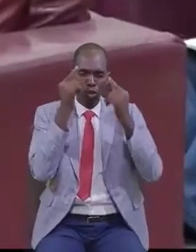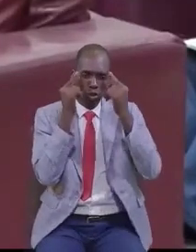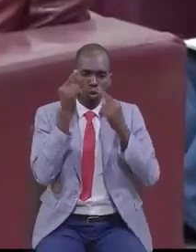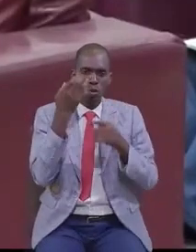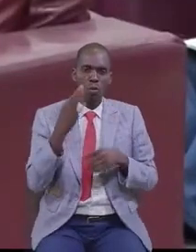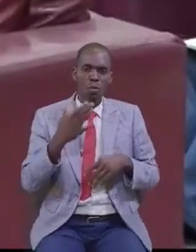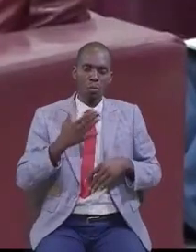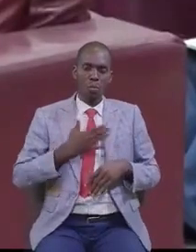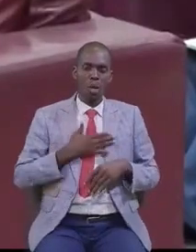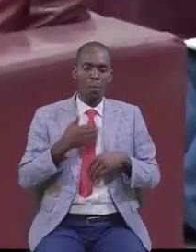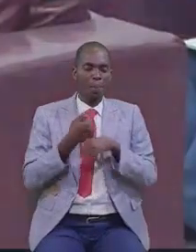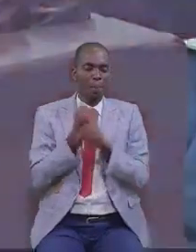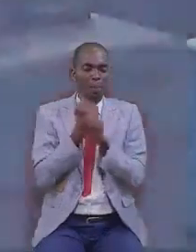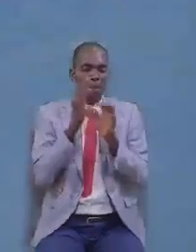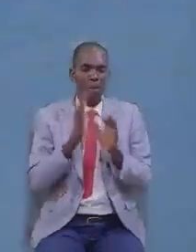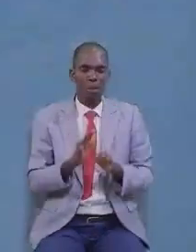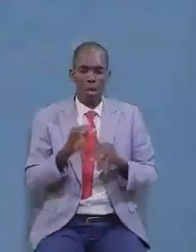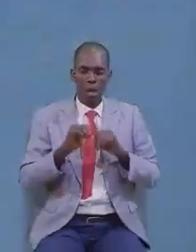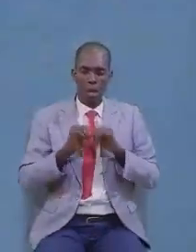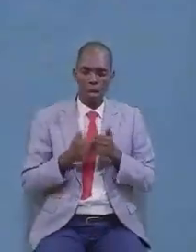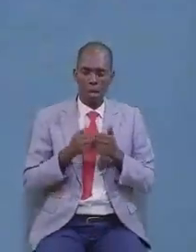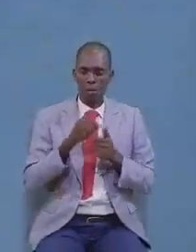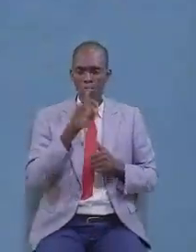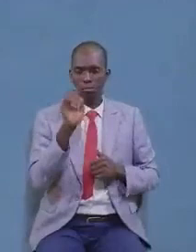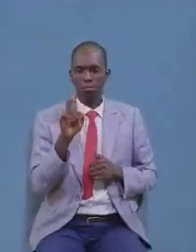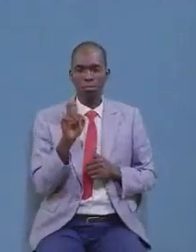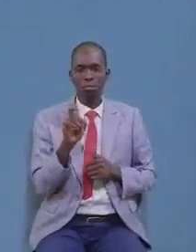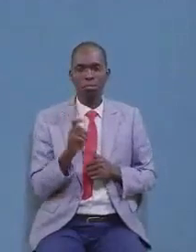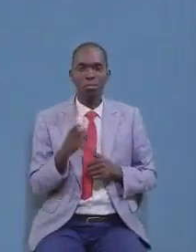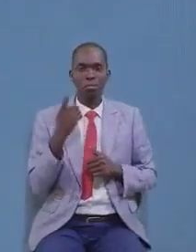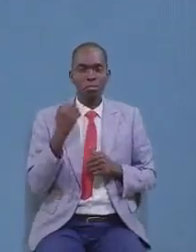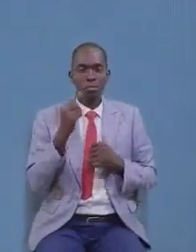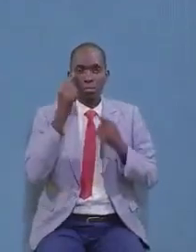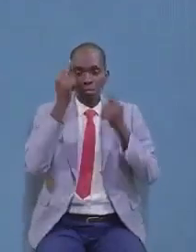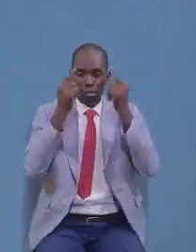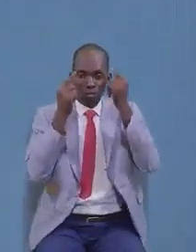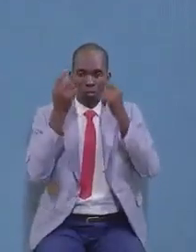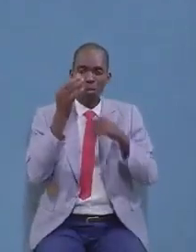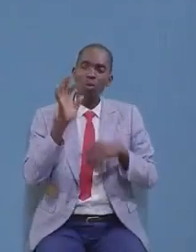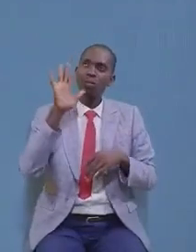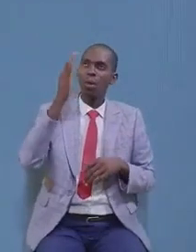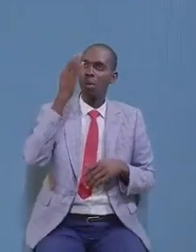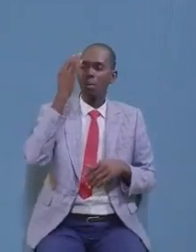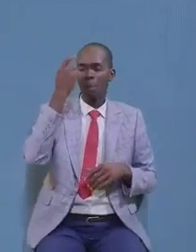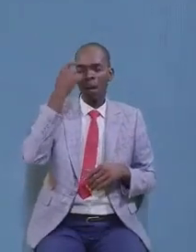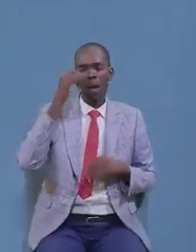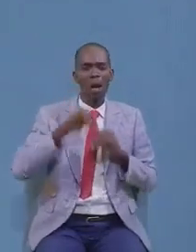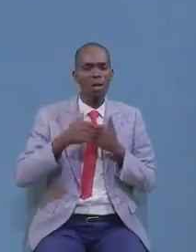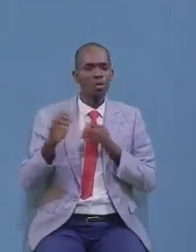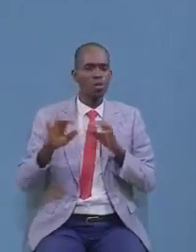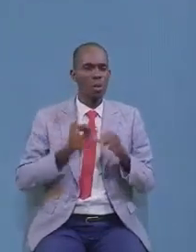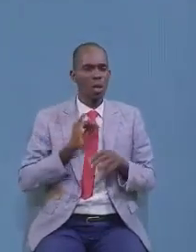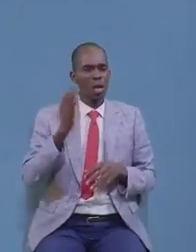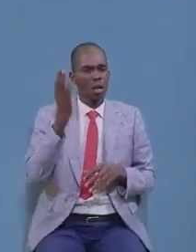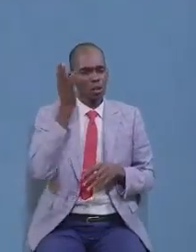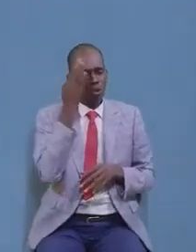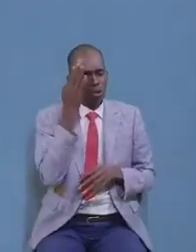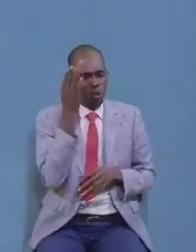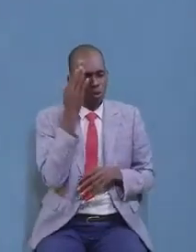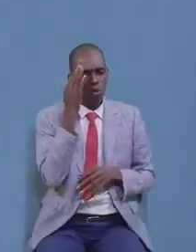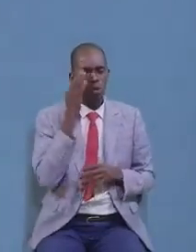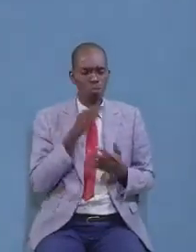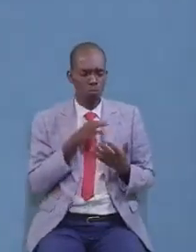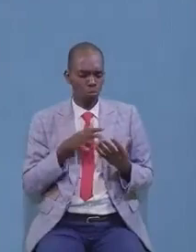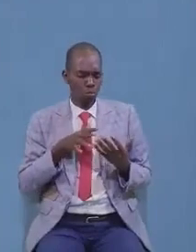యొక్క సృష్టికర్త ఆలోచనలు నాకు తెలుసా? The thoughts of his mind. ఆయన మానసిక ఆలోచన నాకు తెలుసా? How do I know